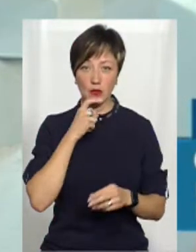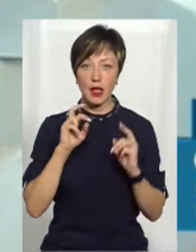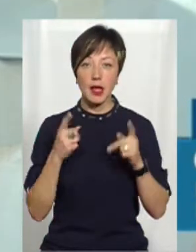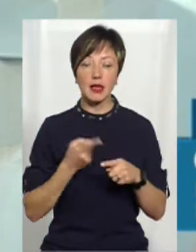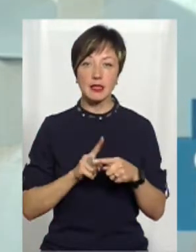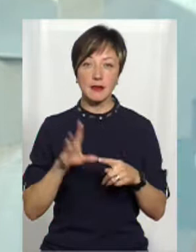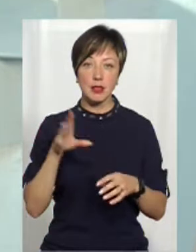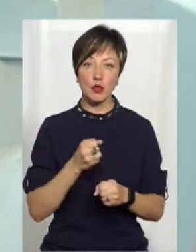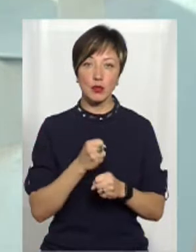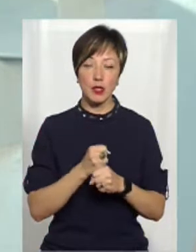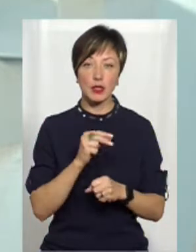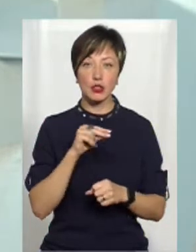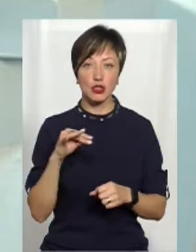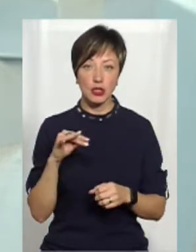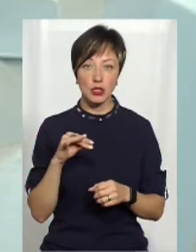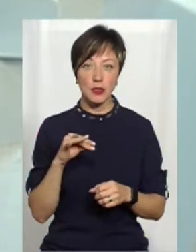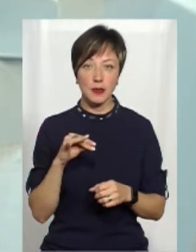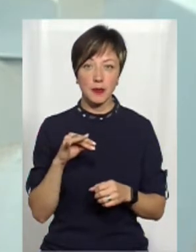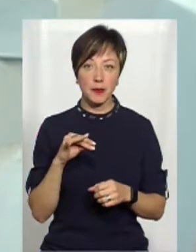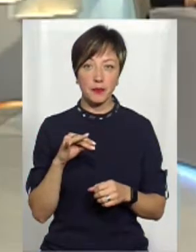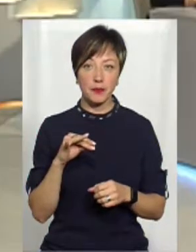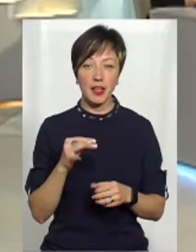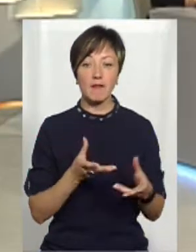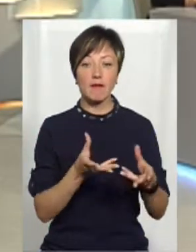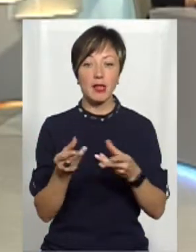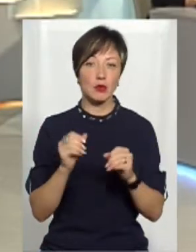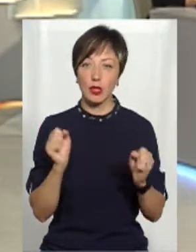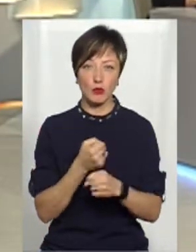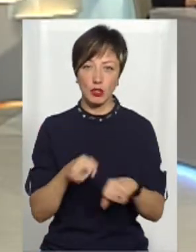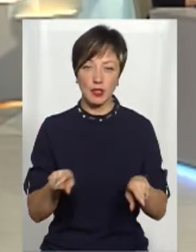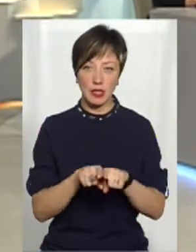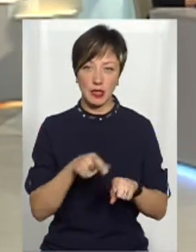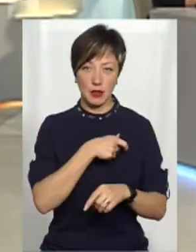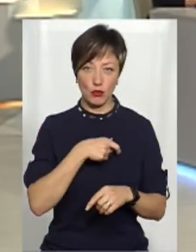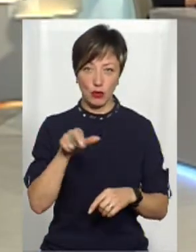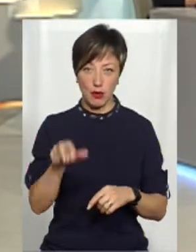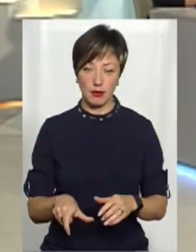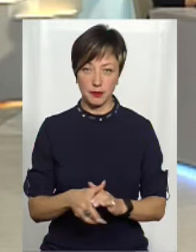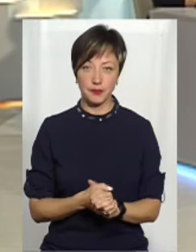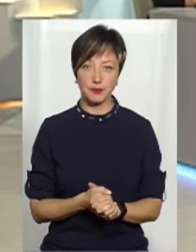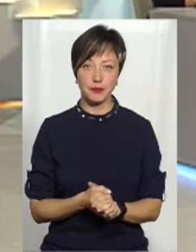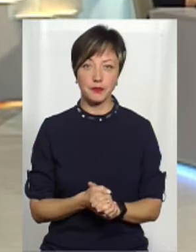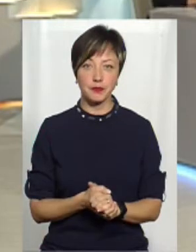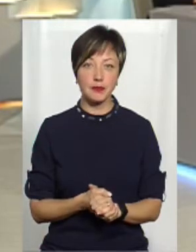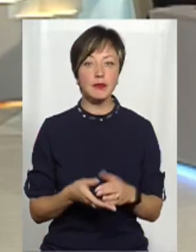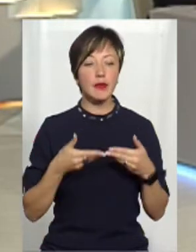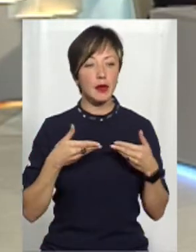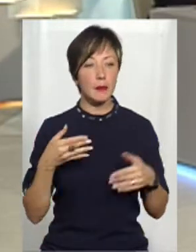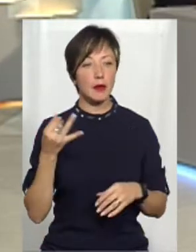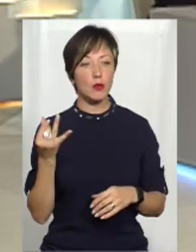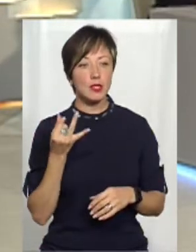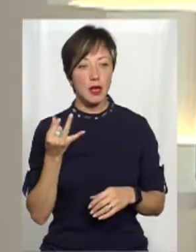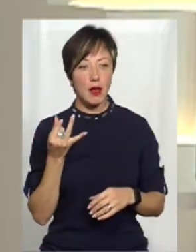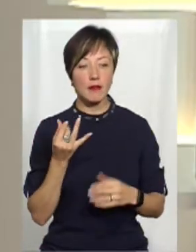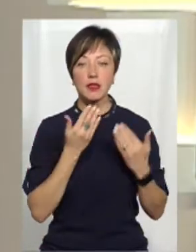це зробити, і чи як правило, вплинути неможливо на депутата. Ми поцікавилися